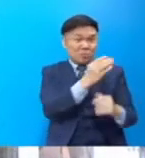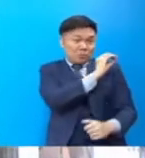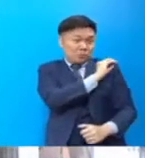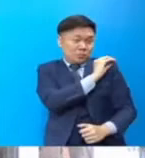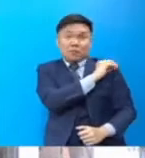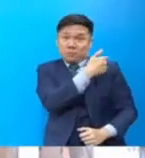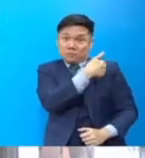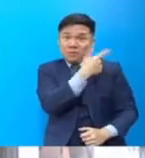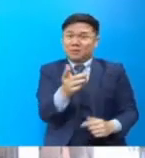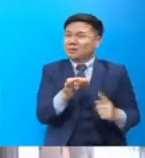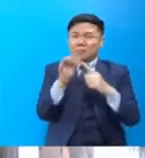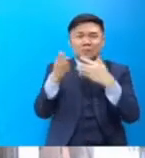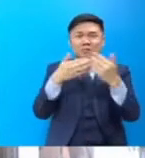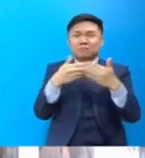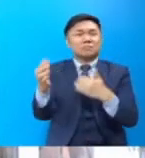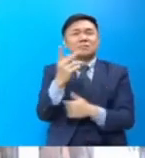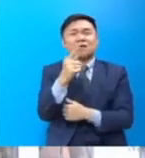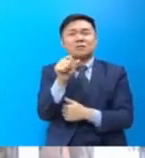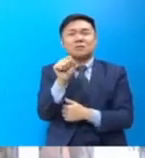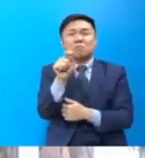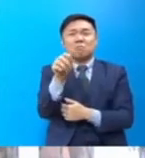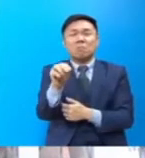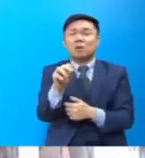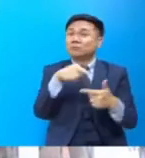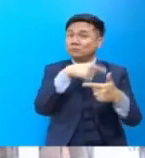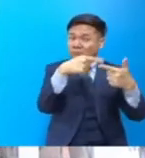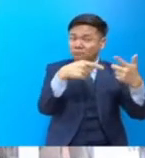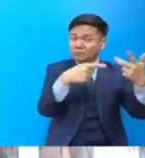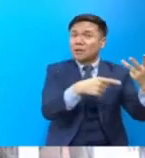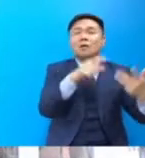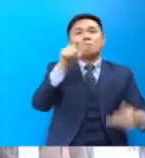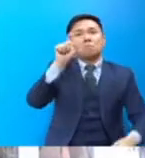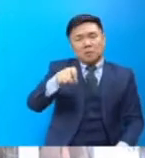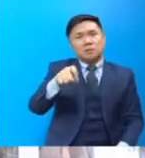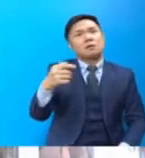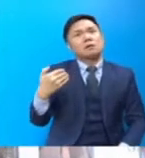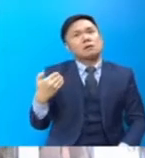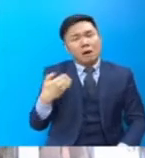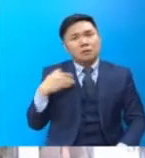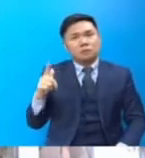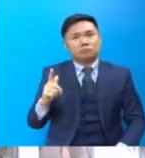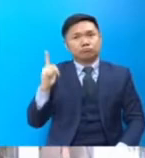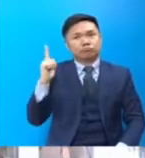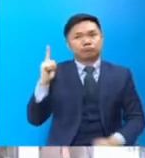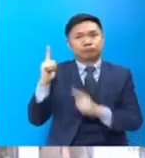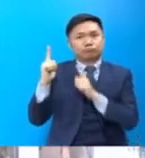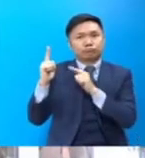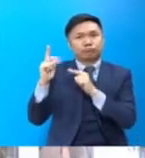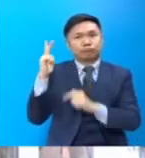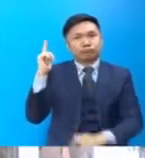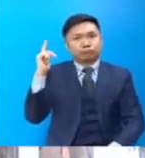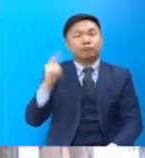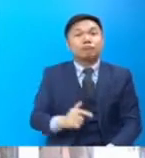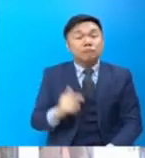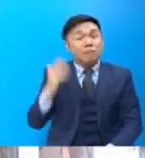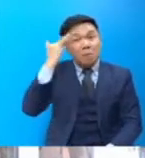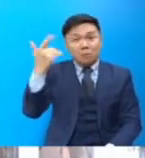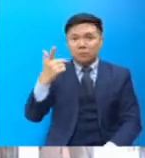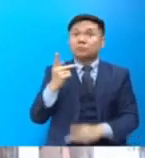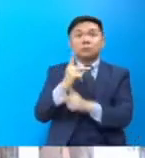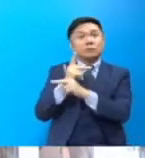seni spesial brandkast Tom kalau udah ditubuhkan juga diberikan sejak tapi untuk mempertahankan